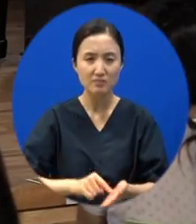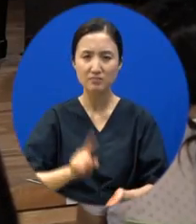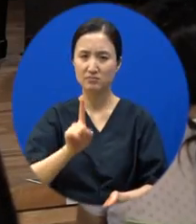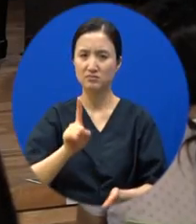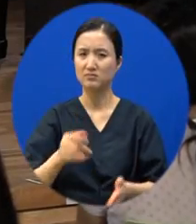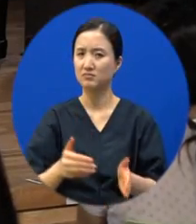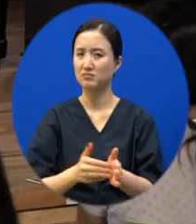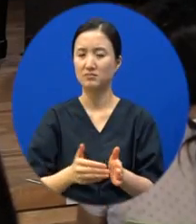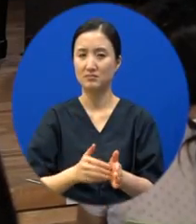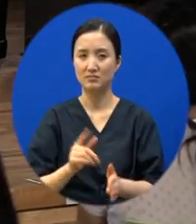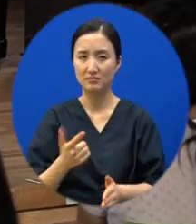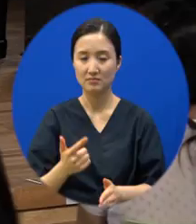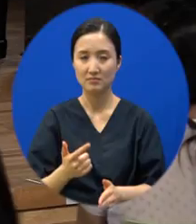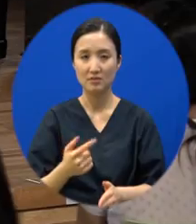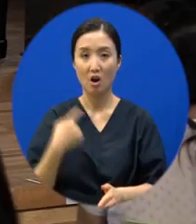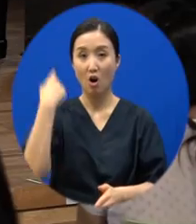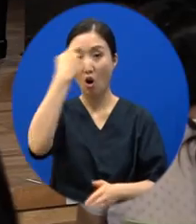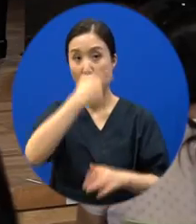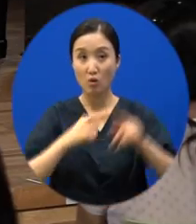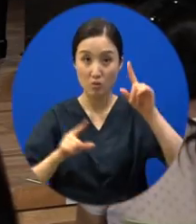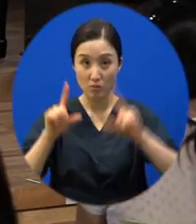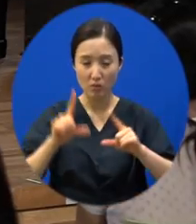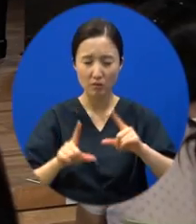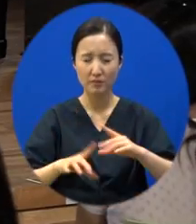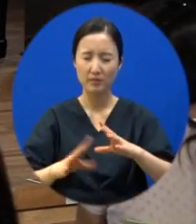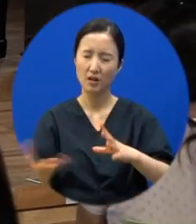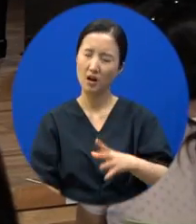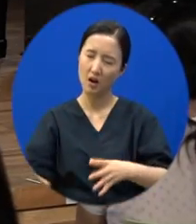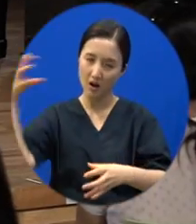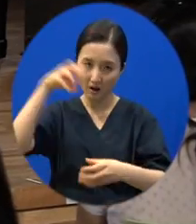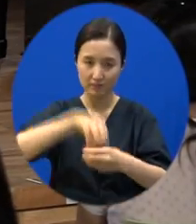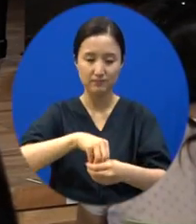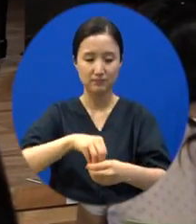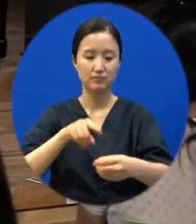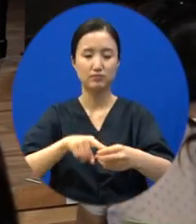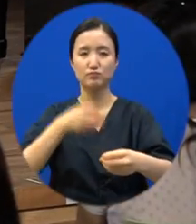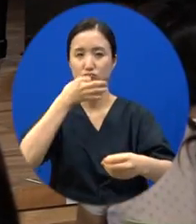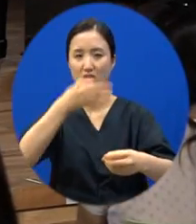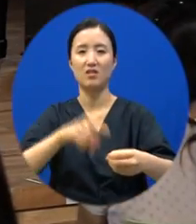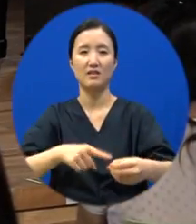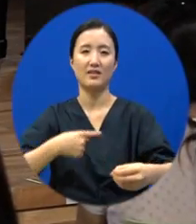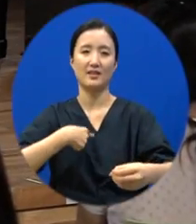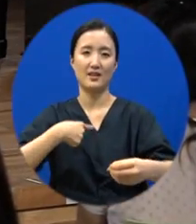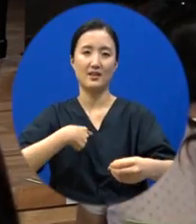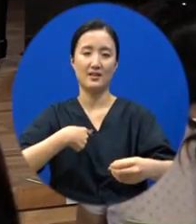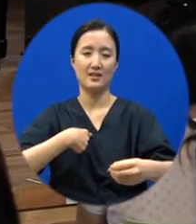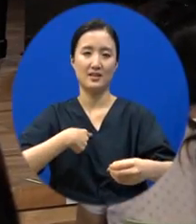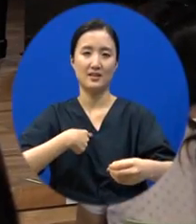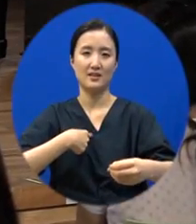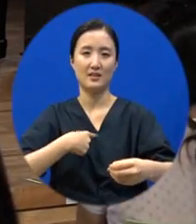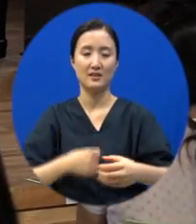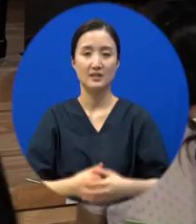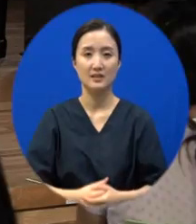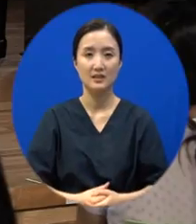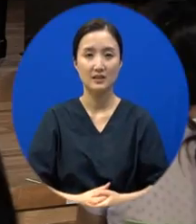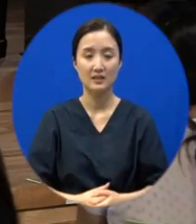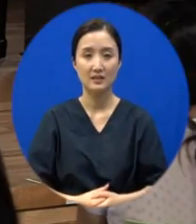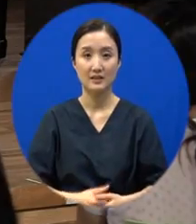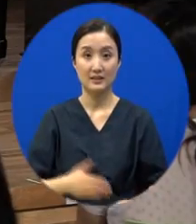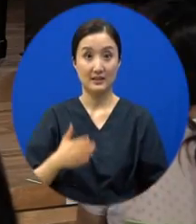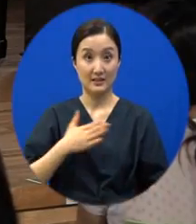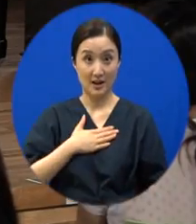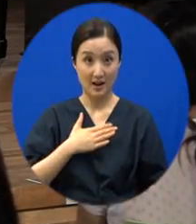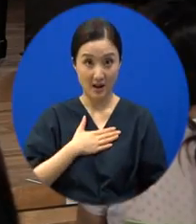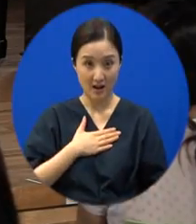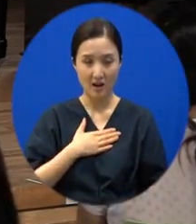외모도 겉으로 보여지는 모습도 나 자신이죠. 네. 나 자신은